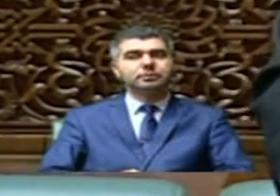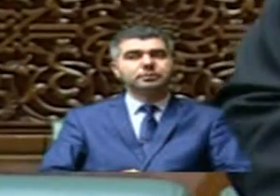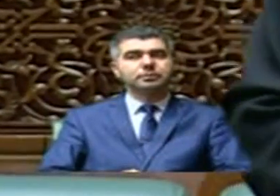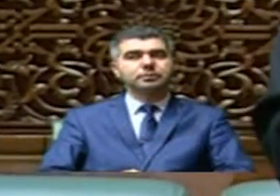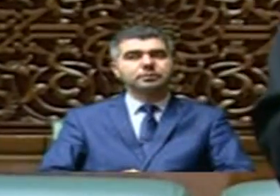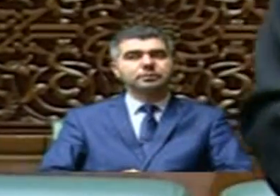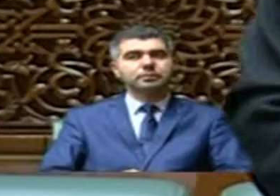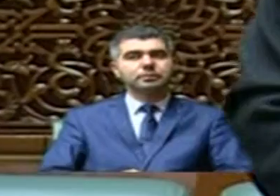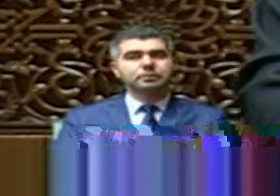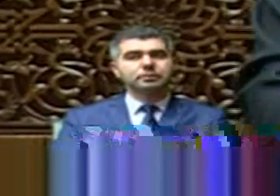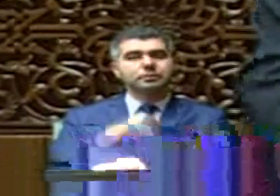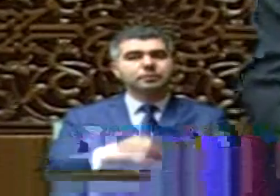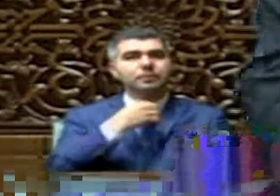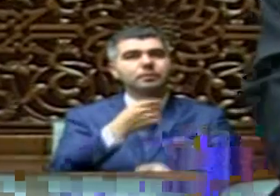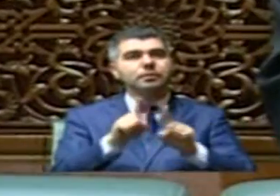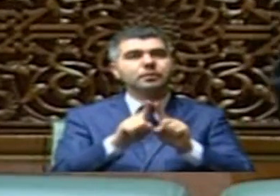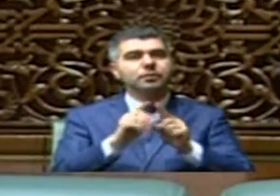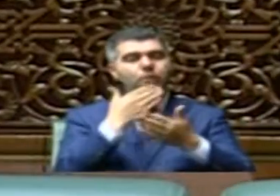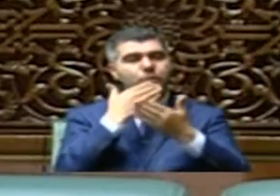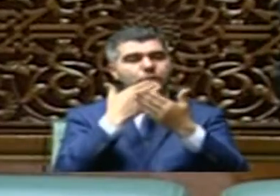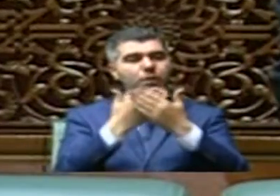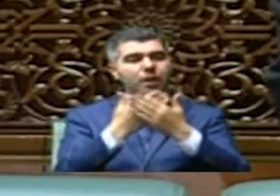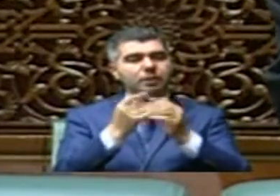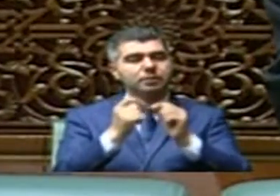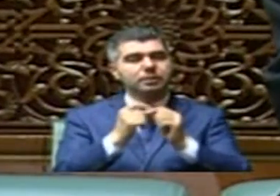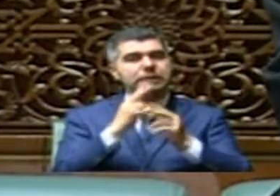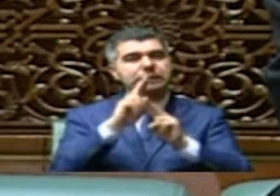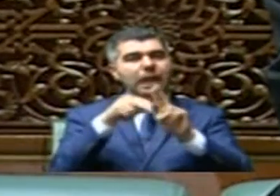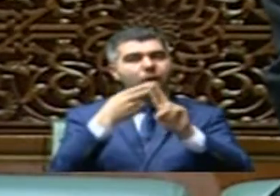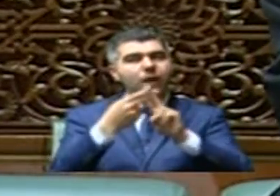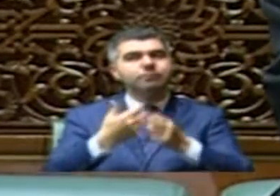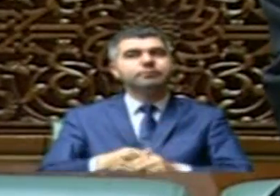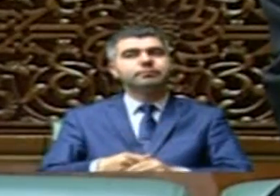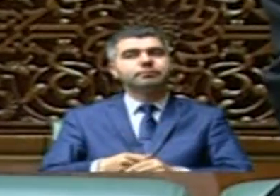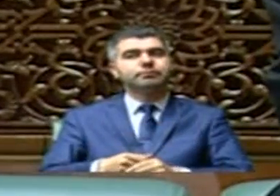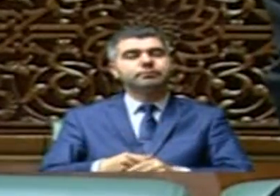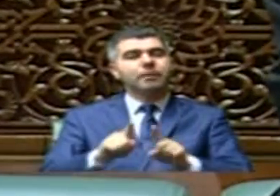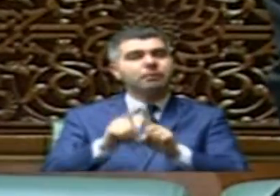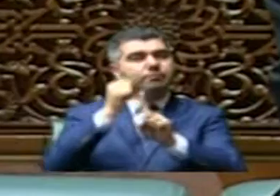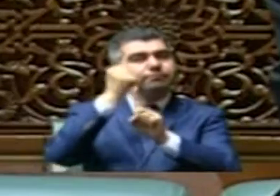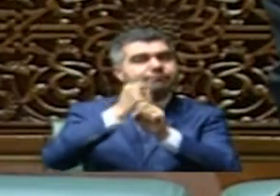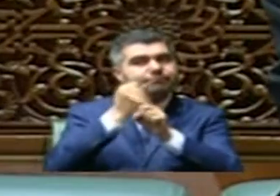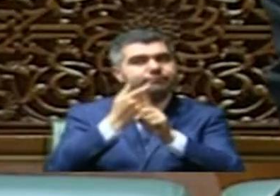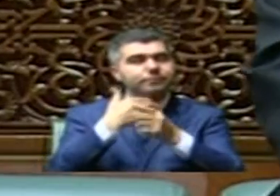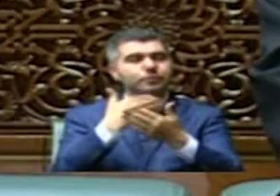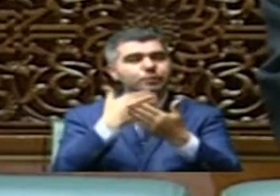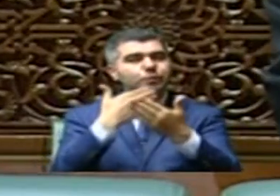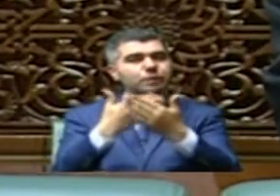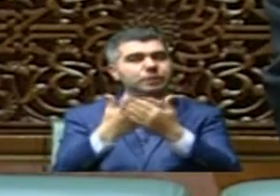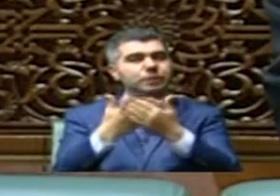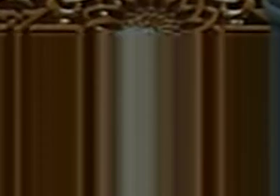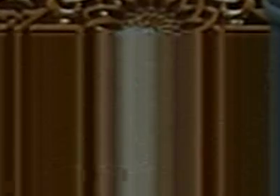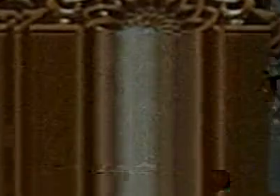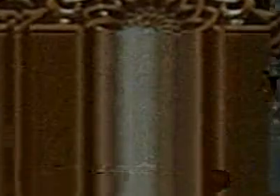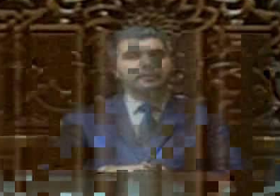شكرا جزيلا على الجواب ديالكم. بدايه احنا كننوه بالمجهودات اللي كتبذلوا على راس هذا القطاع.